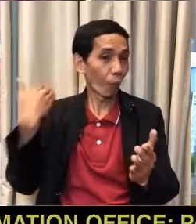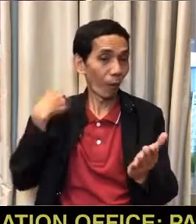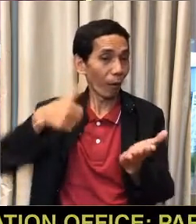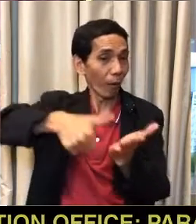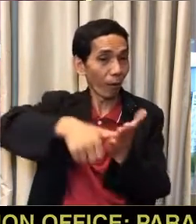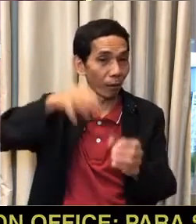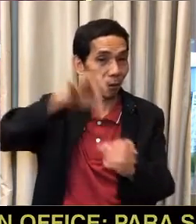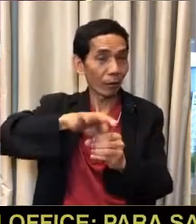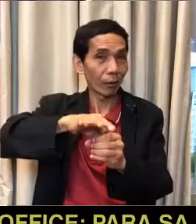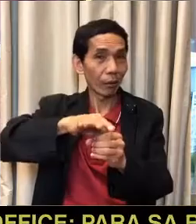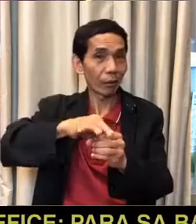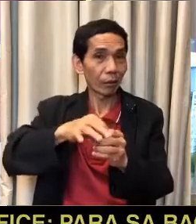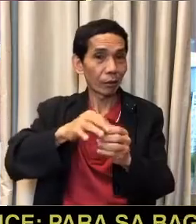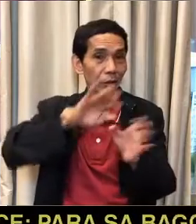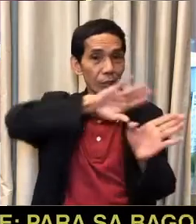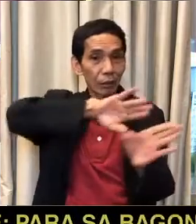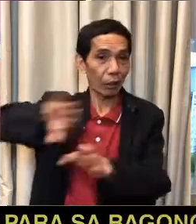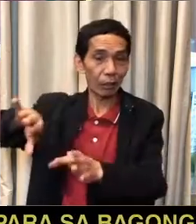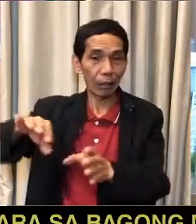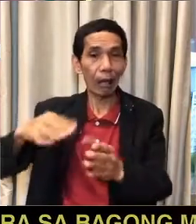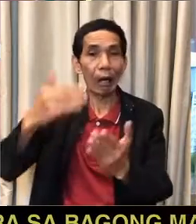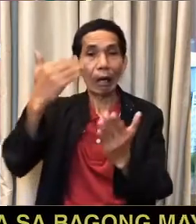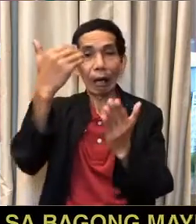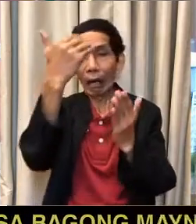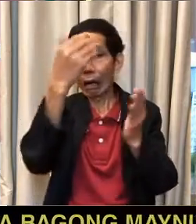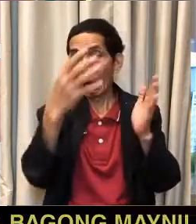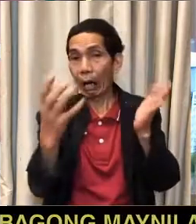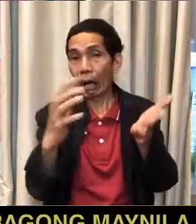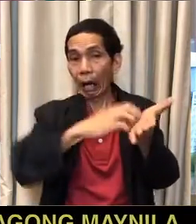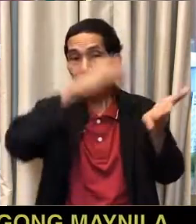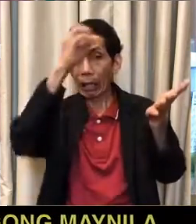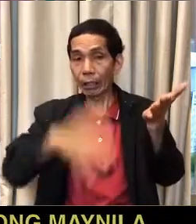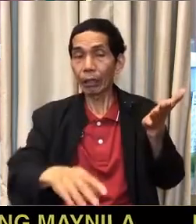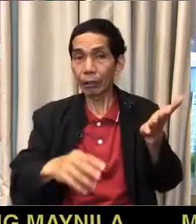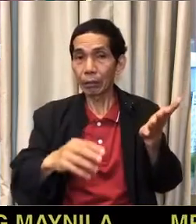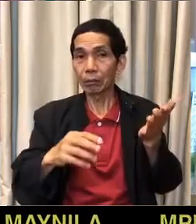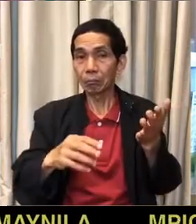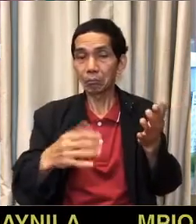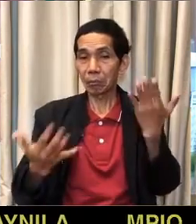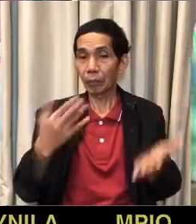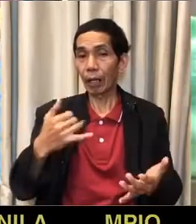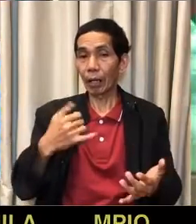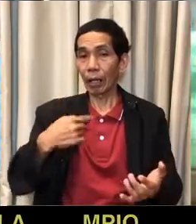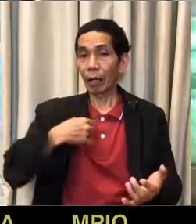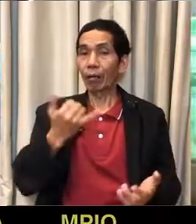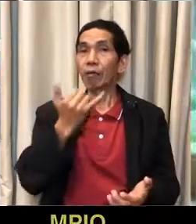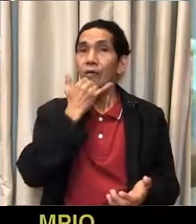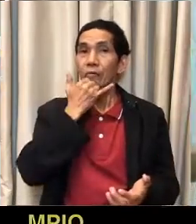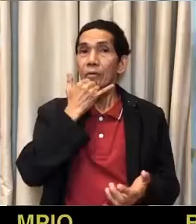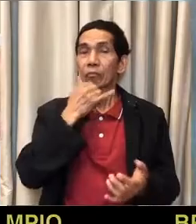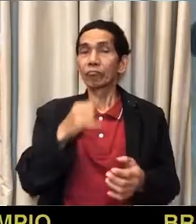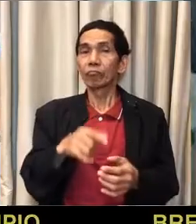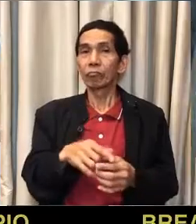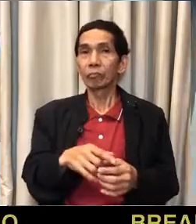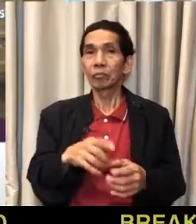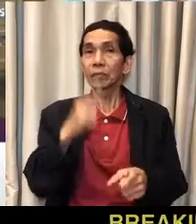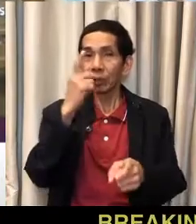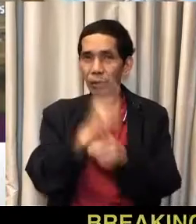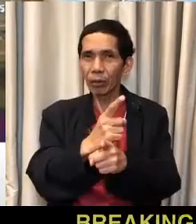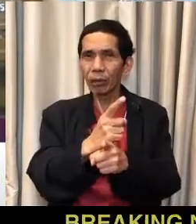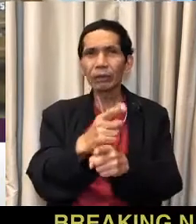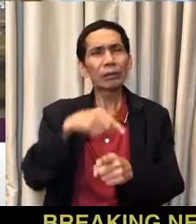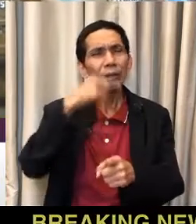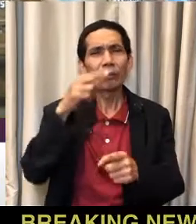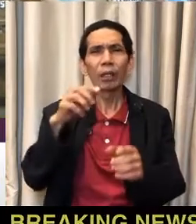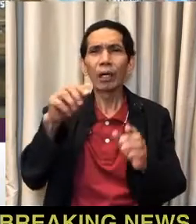So you strike down ka na sa voters list. Kundi ako nagkakamali, maaari pong mali ako. Pero chances are tama. Ano ba ang